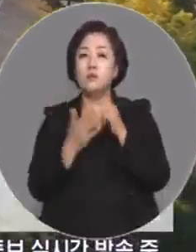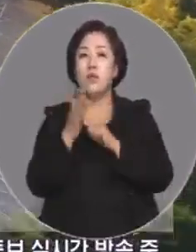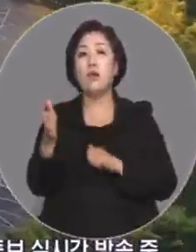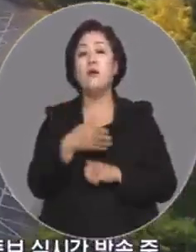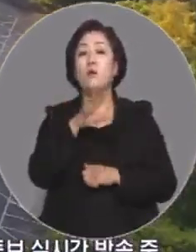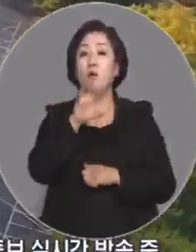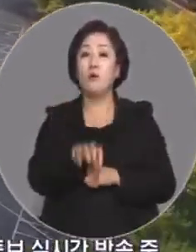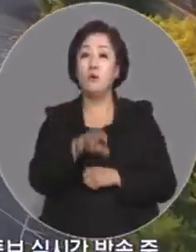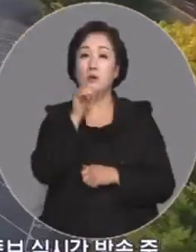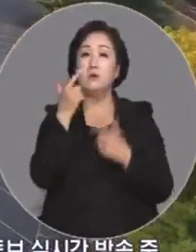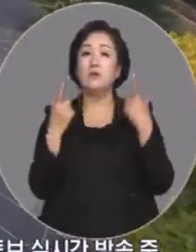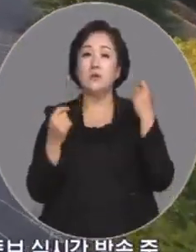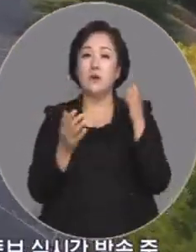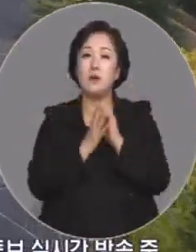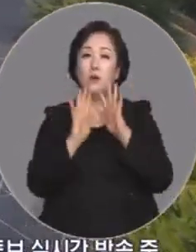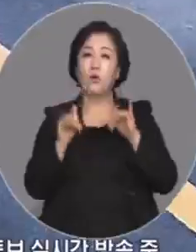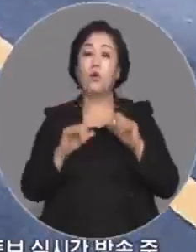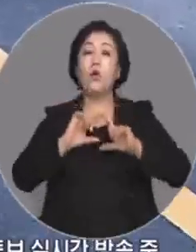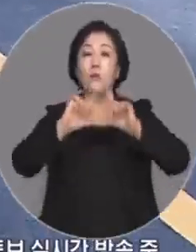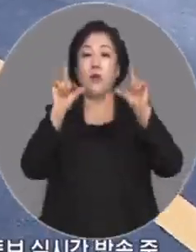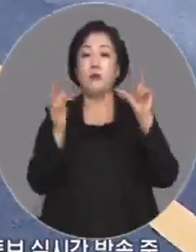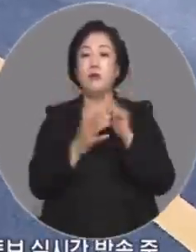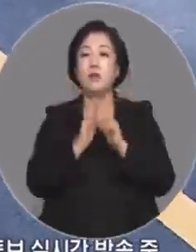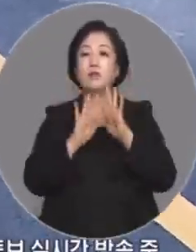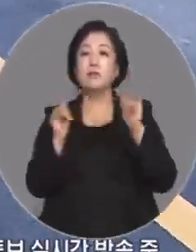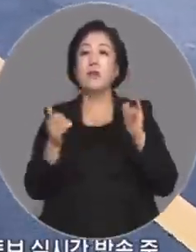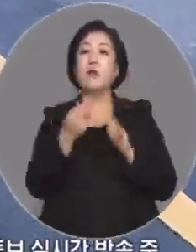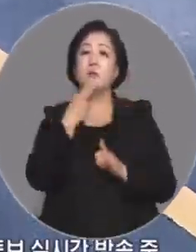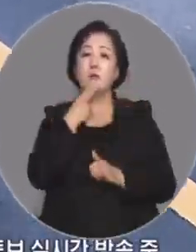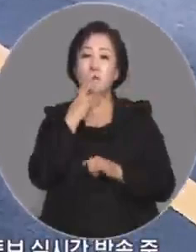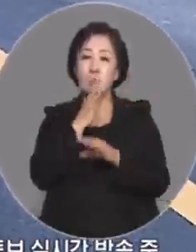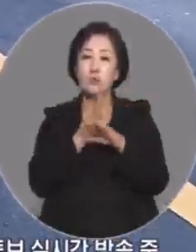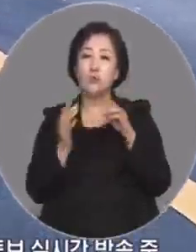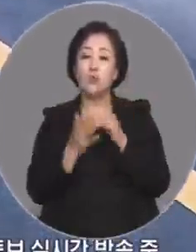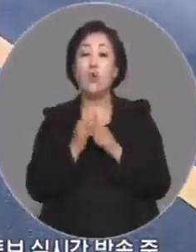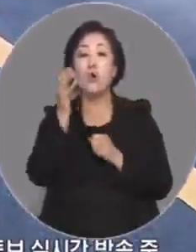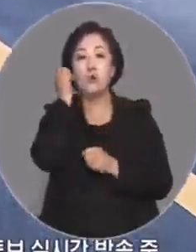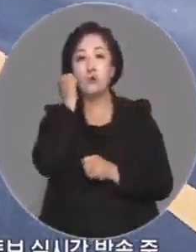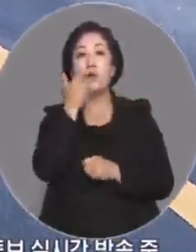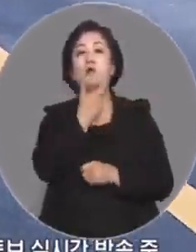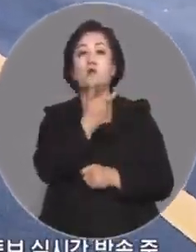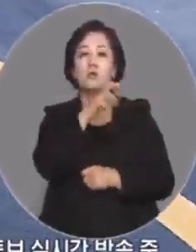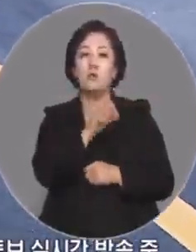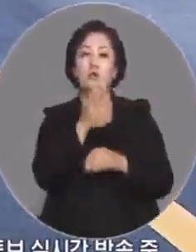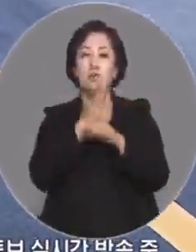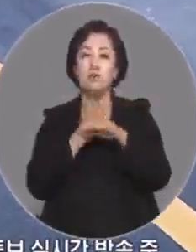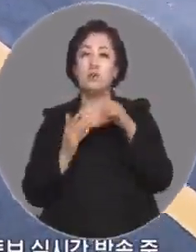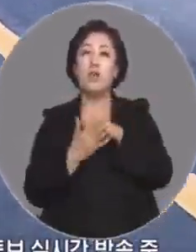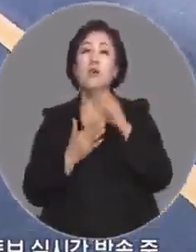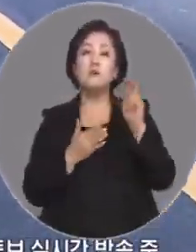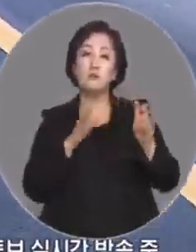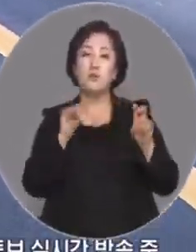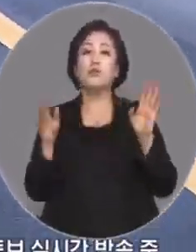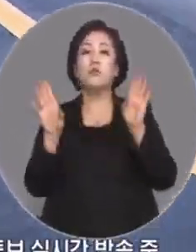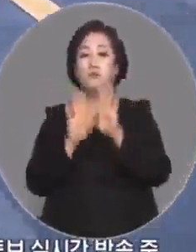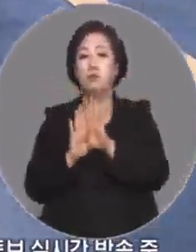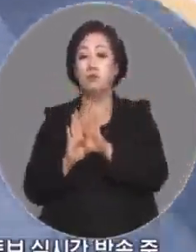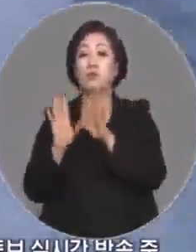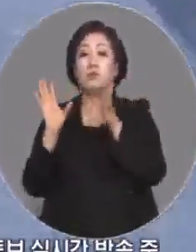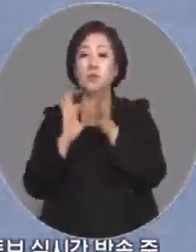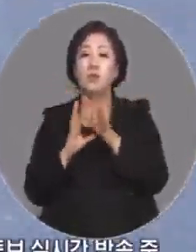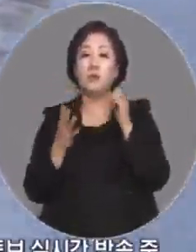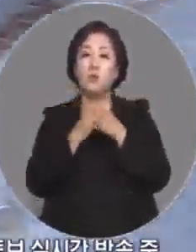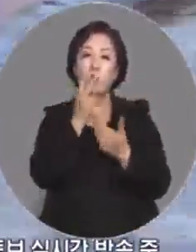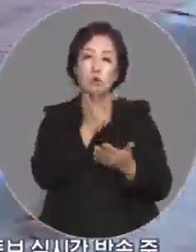합니다. 보시는 것처럼 평일에는 사람을 찾아보기 힘들 정도입니다. 숙박업소 60여 곳 가운데 20여 곳이 문을 닫았습니다.